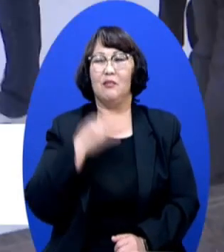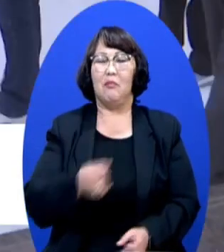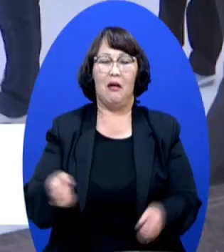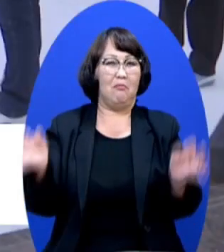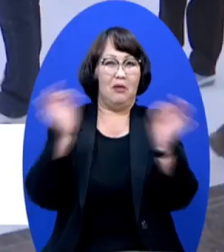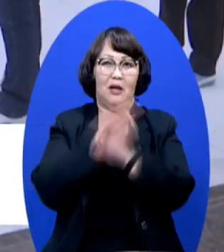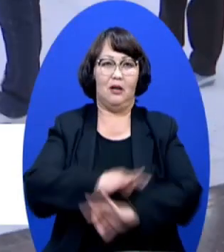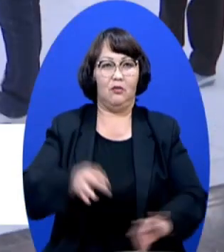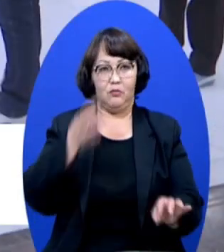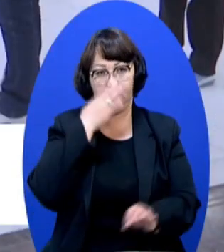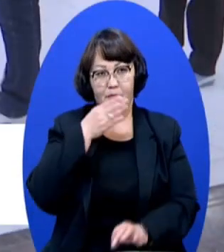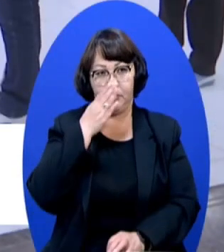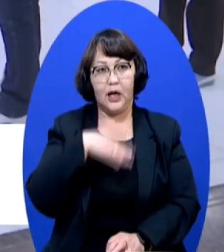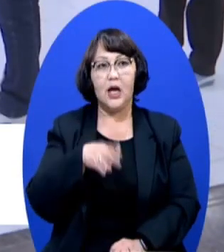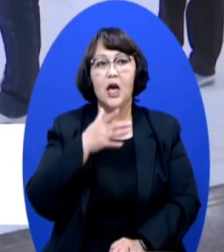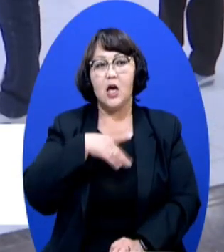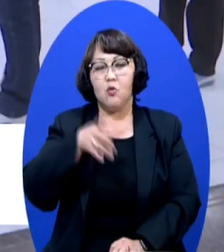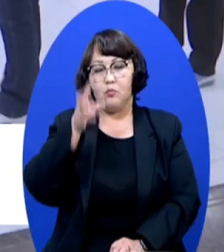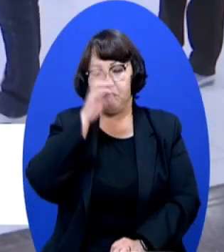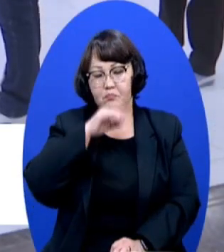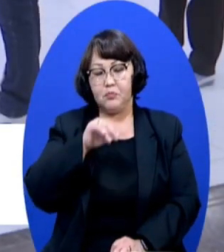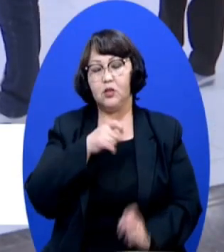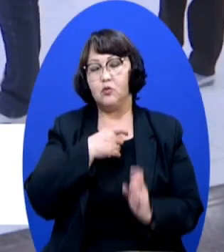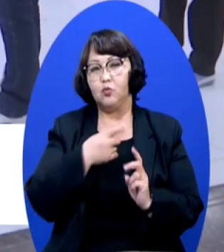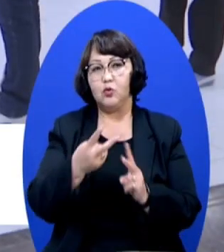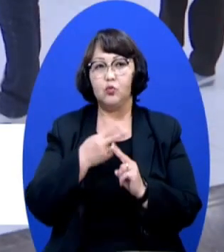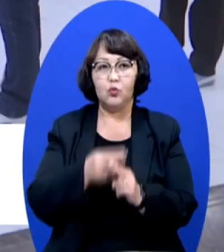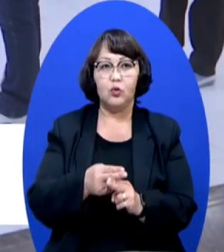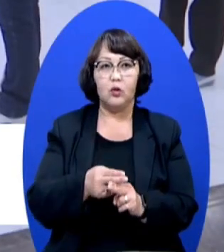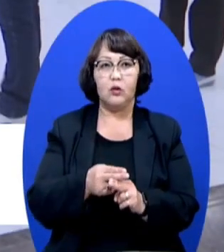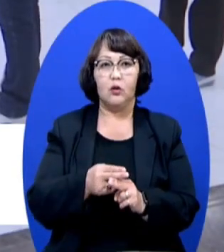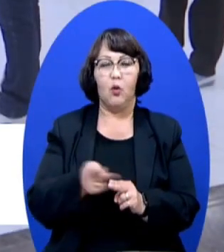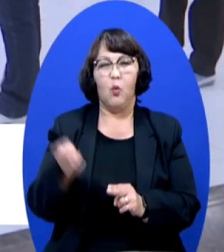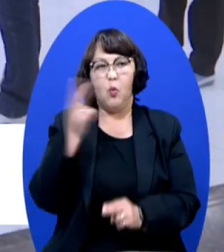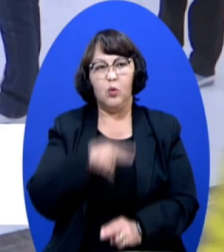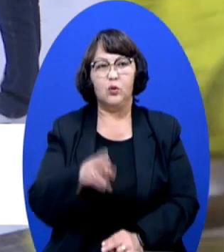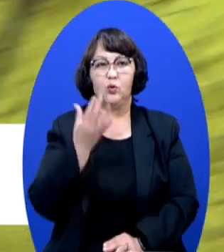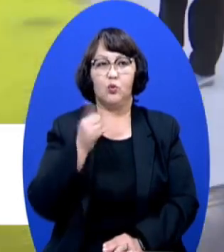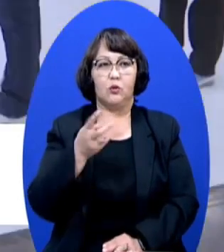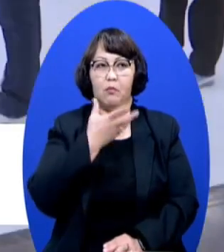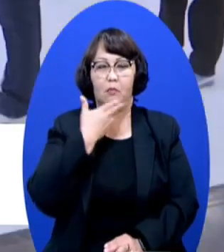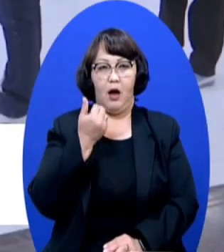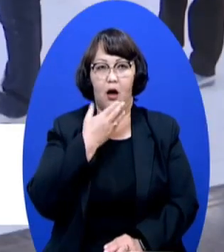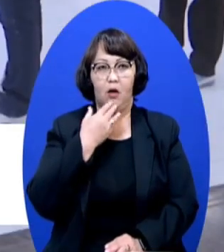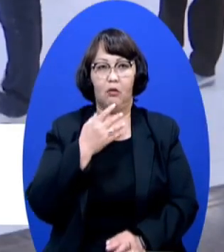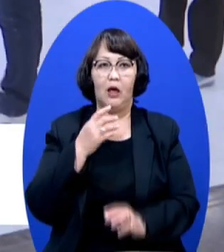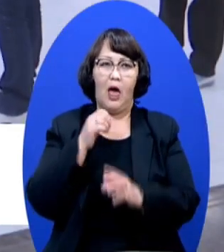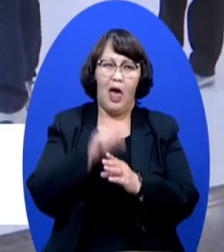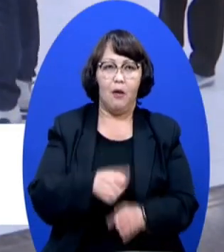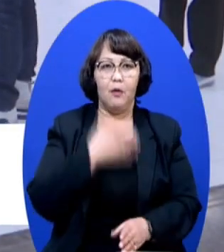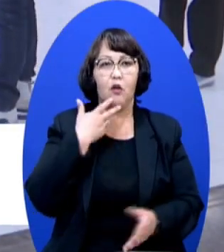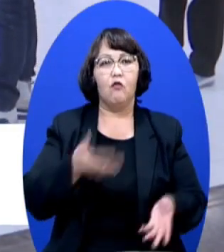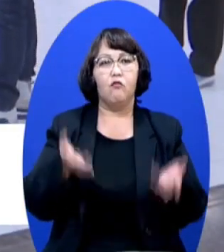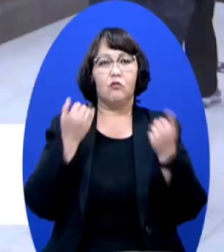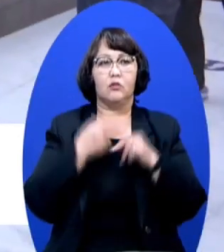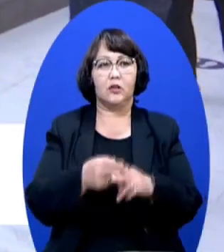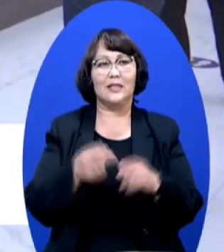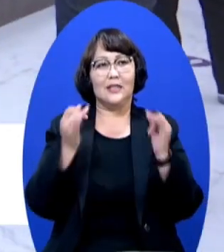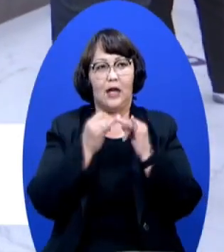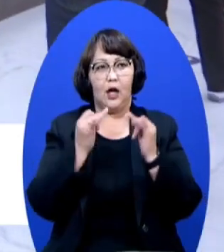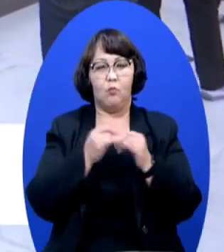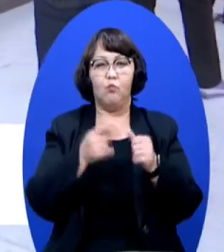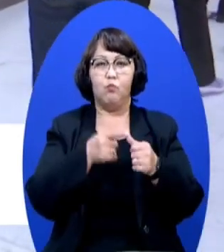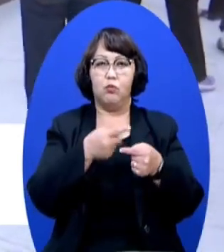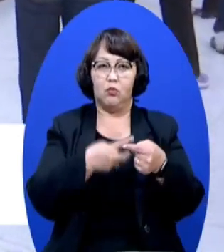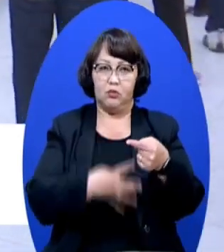зүгээр. Эрүүл мэндийн үйлчилгээг иргэдэд хүн сурталгүй, чирэгдэлгүй хүргэхийн тулд захин бүртгэл мэдээллийг үндэсний хэмжээнд нэвтрүүлнэ. Өөрөөр хэлбэл